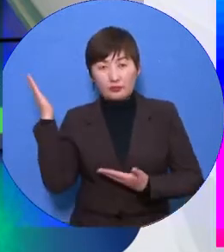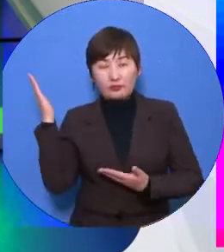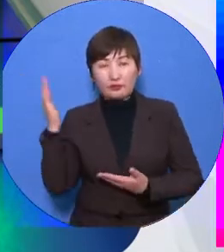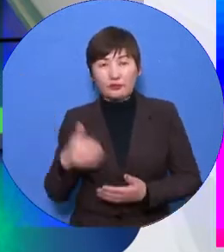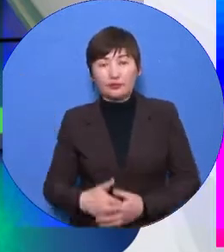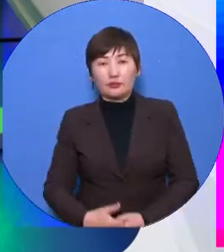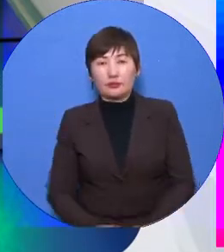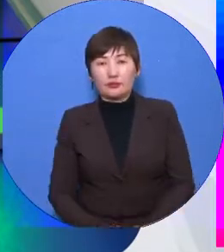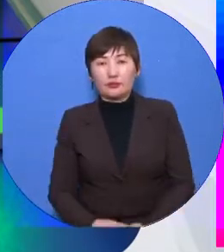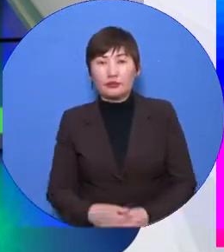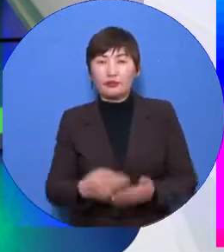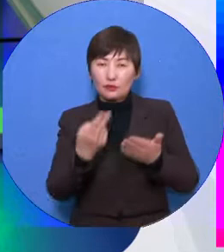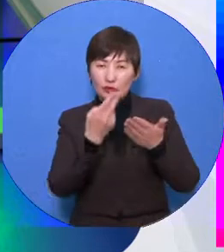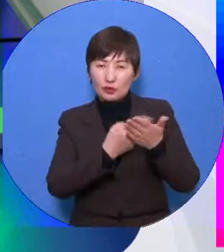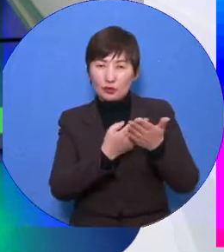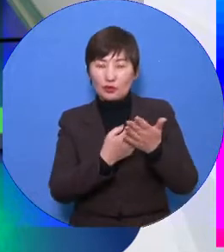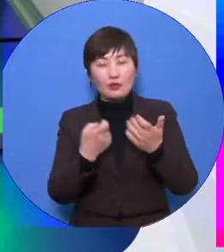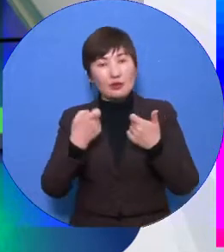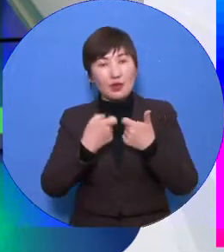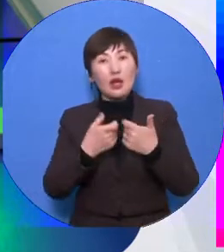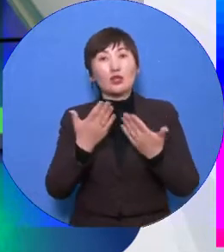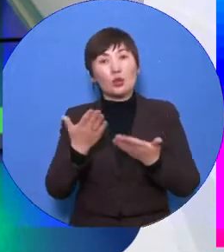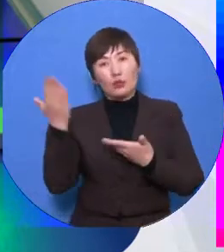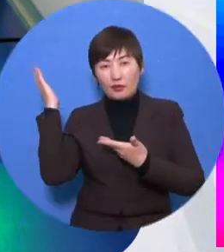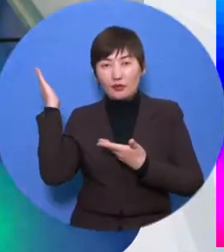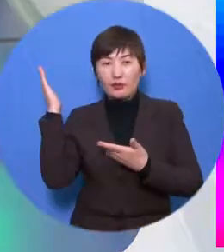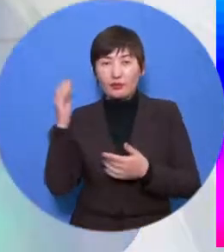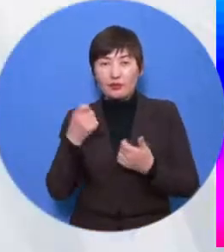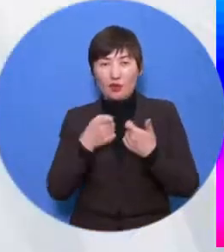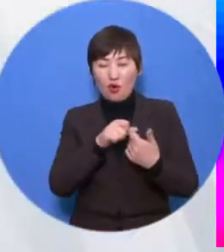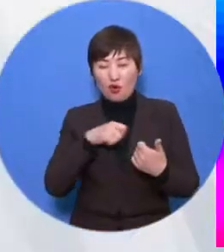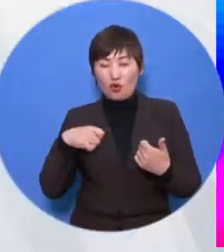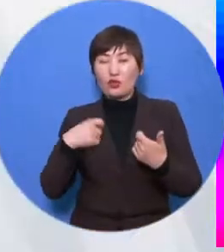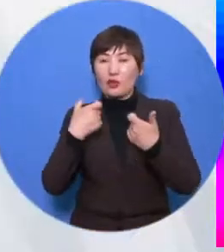За, та нарын зурсан зураг ийм болсон уу?